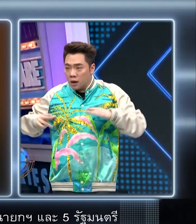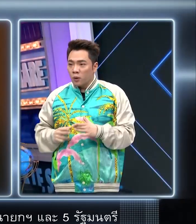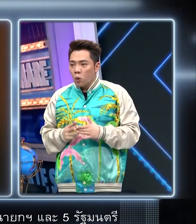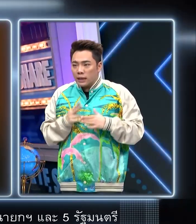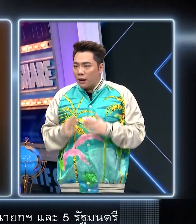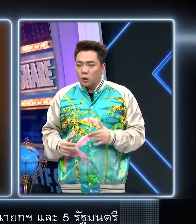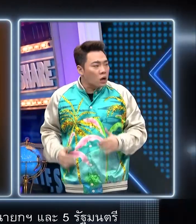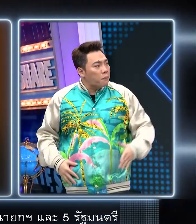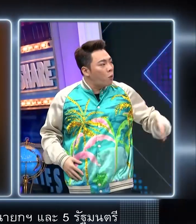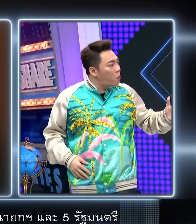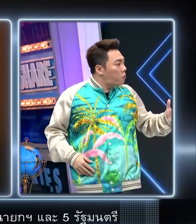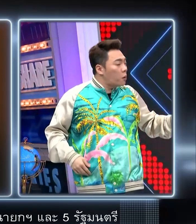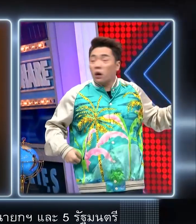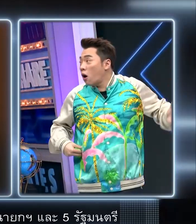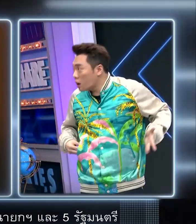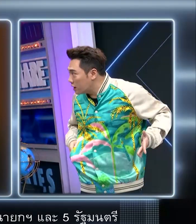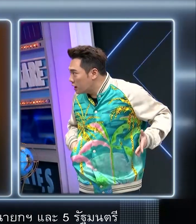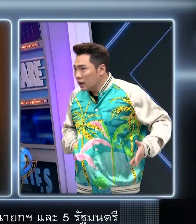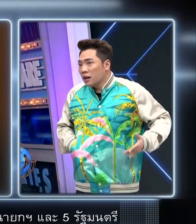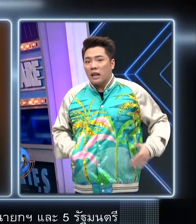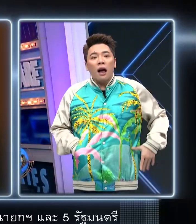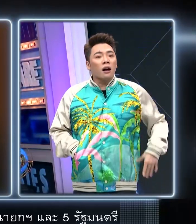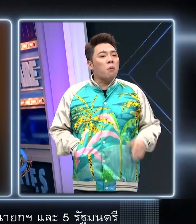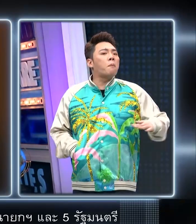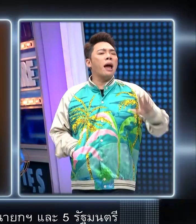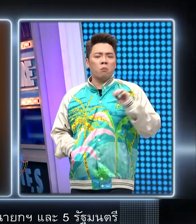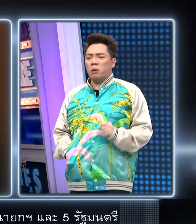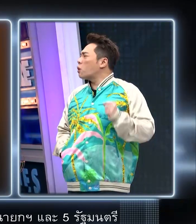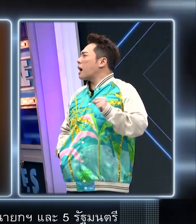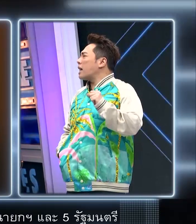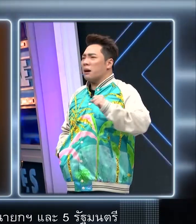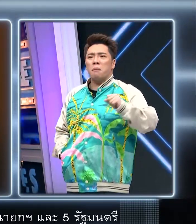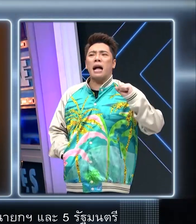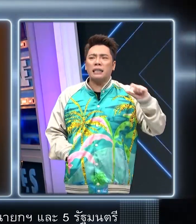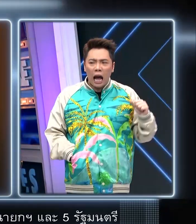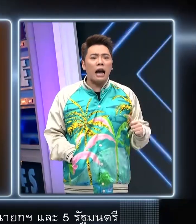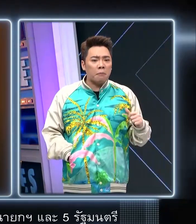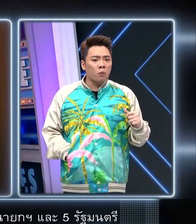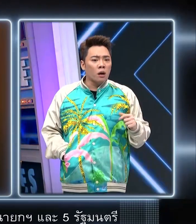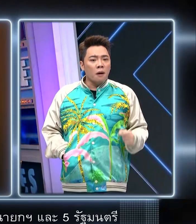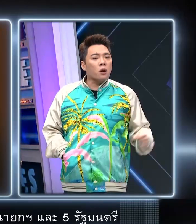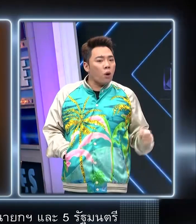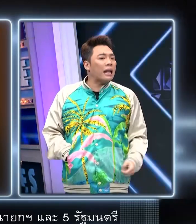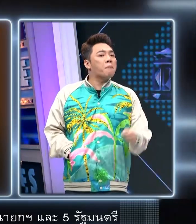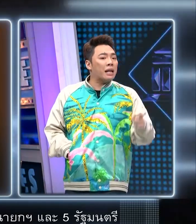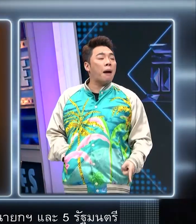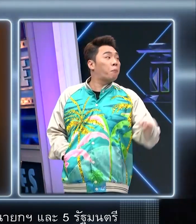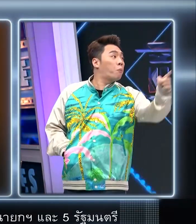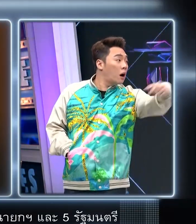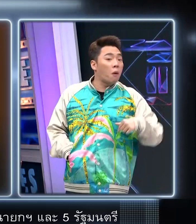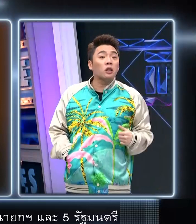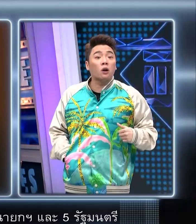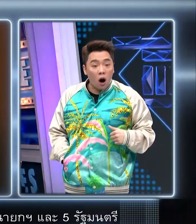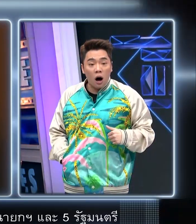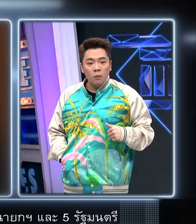คือคุณเสรีพิสุทธิ์เคยเป็นผู้ผบ.ตร.มาก่อนนะเขาบอกแม่ประสบการณ์เนี่ยมันอาจจะต่างกันเพราะว่าท่านเป็นแ